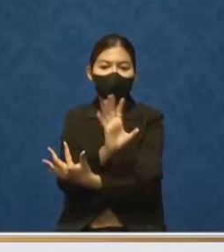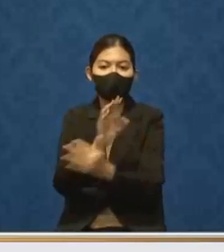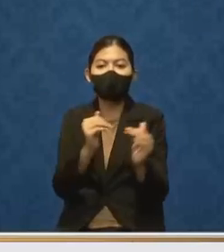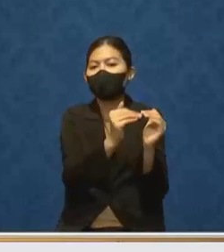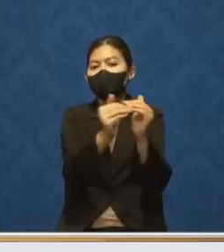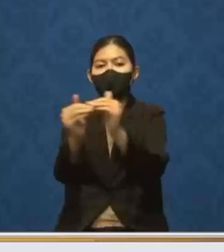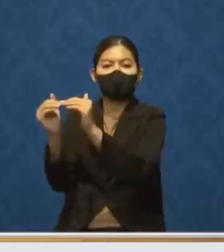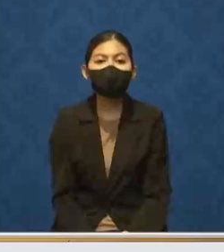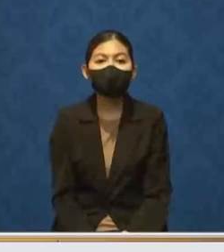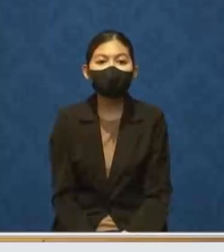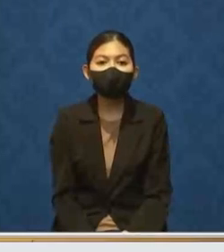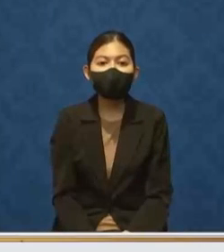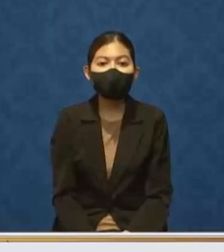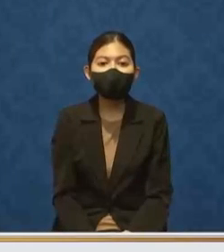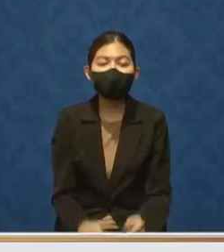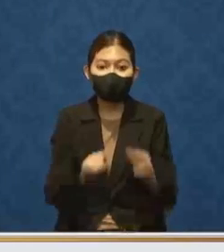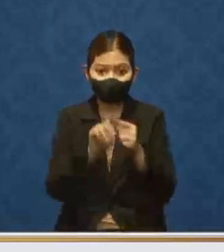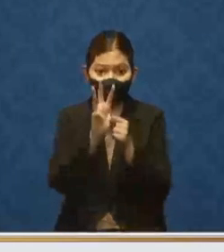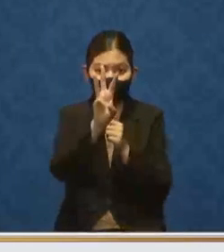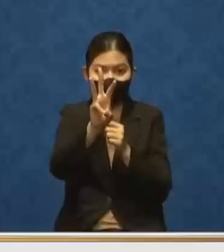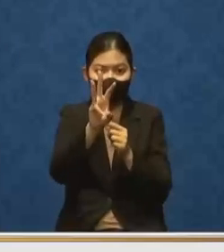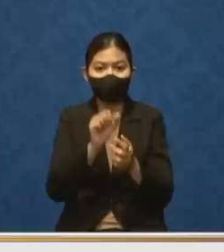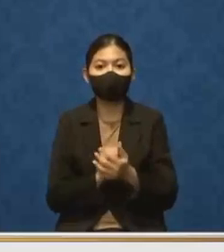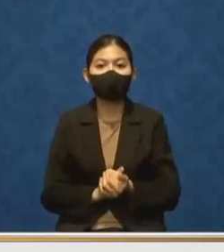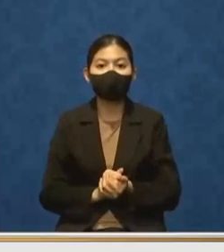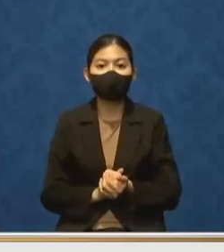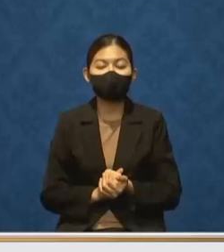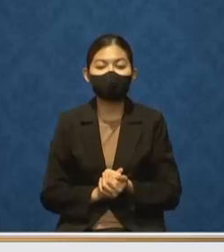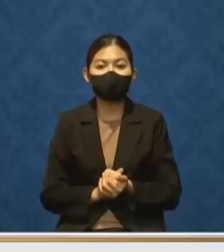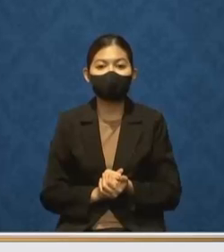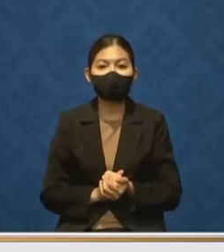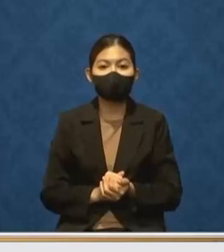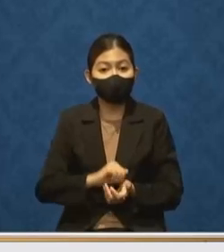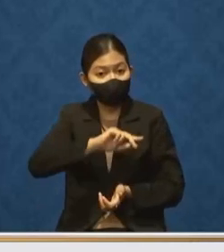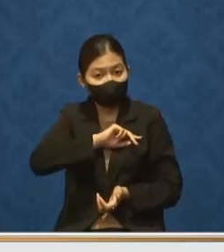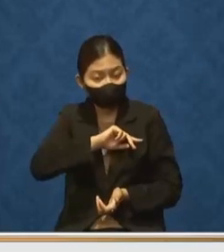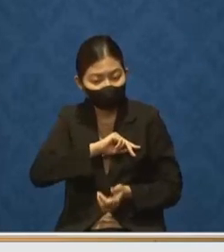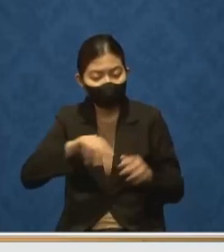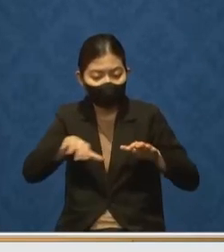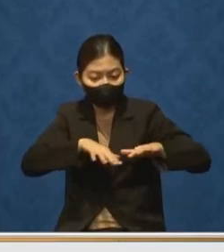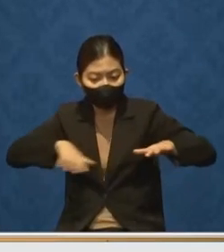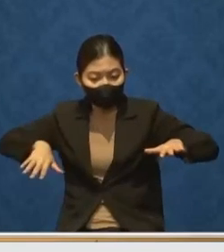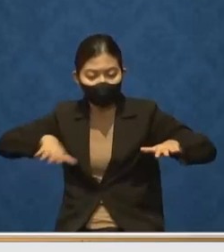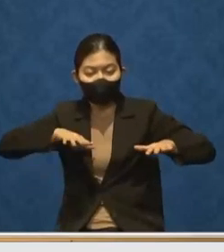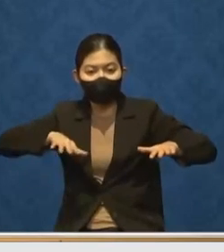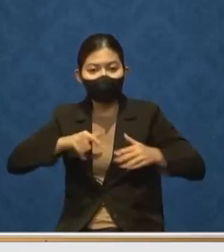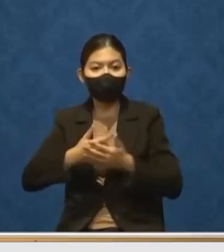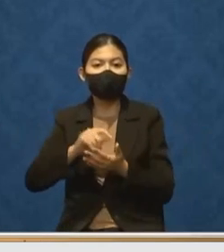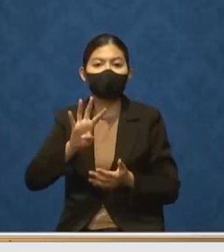ตามหลักนิติธรรม 6. การดำเนินงานภารกิจพื้นฐานงบประมาณ